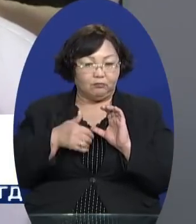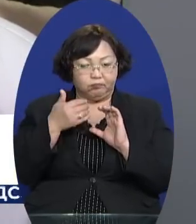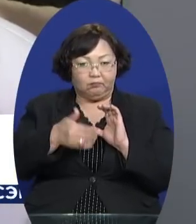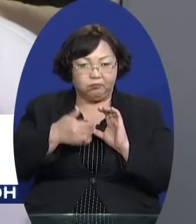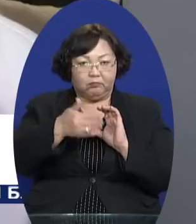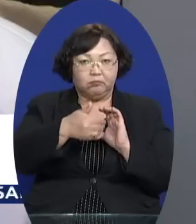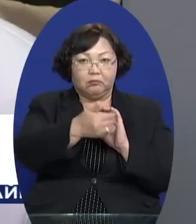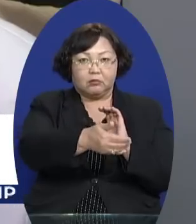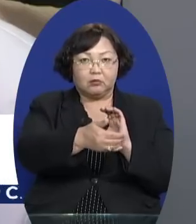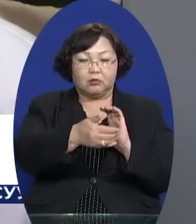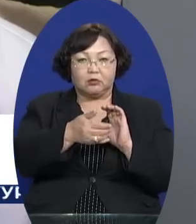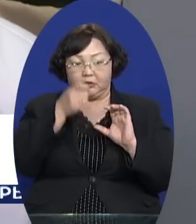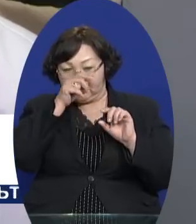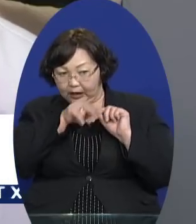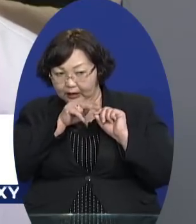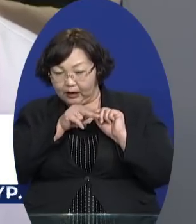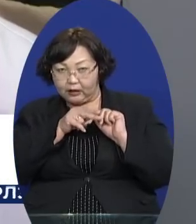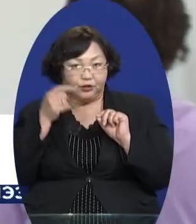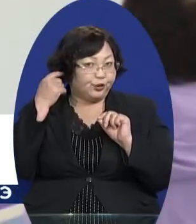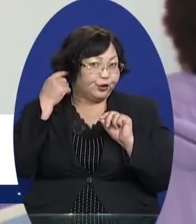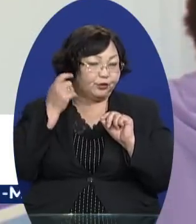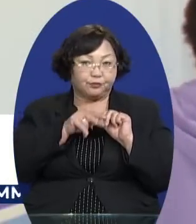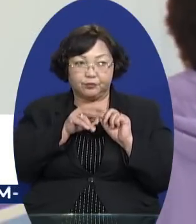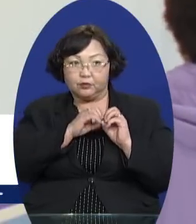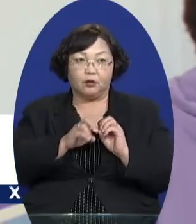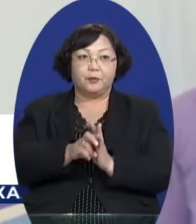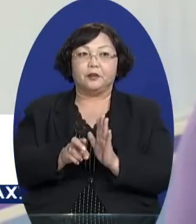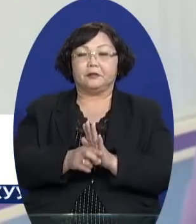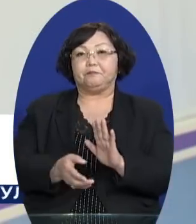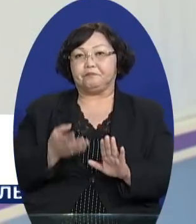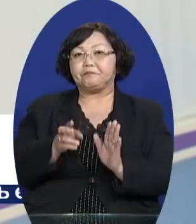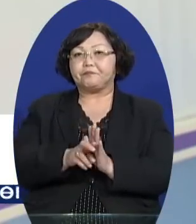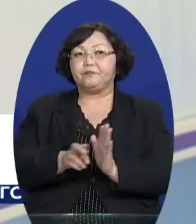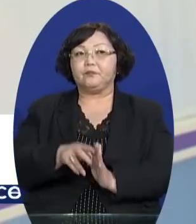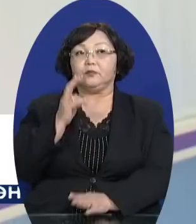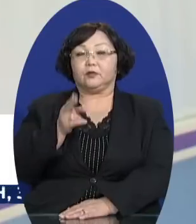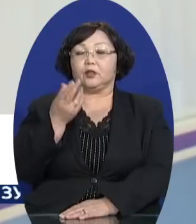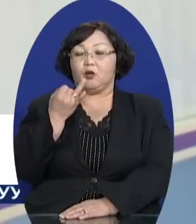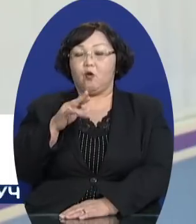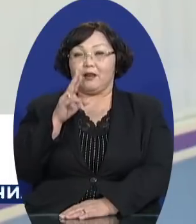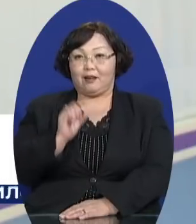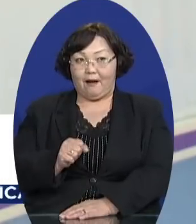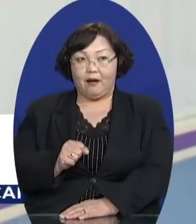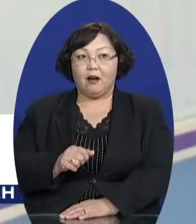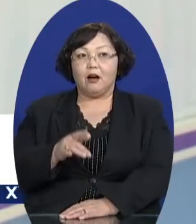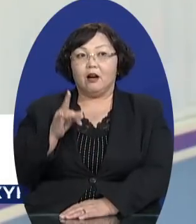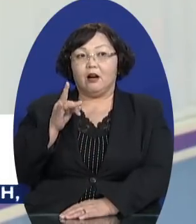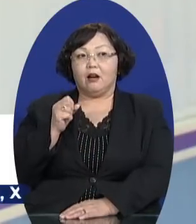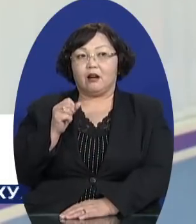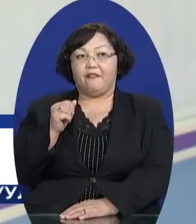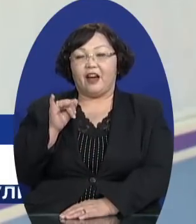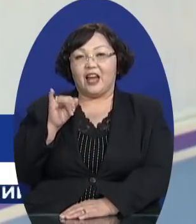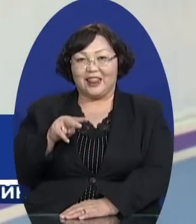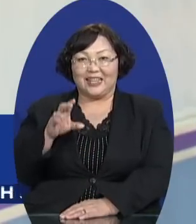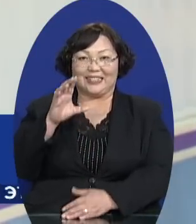одоо шалах боломжтой болсон гэдэг субъектив аргаар. Койка байгууллага тийм ээ. Рафаэл сан За